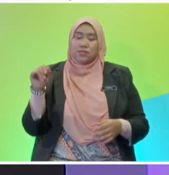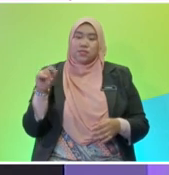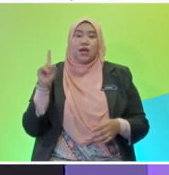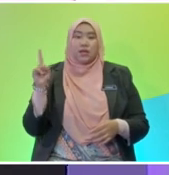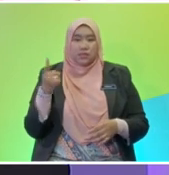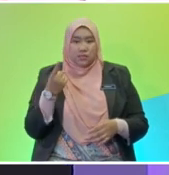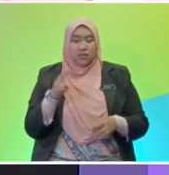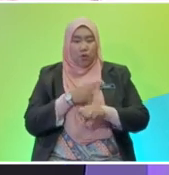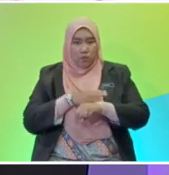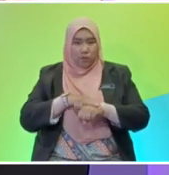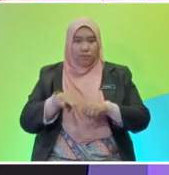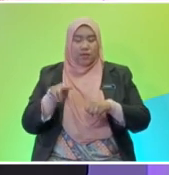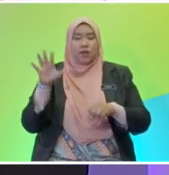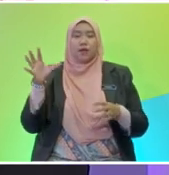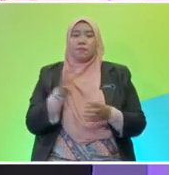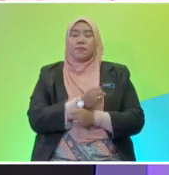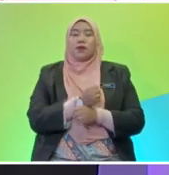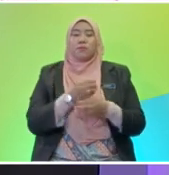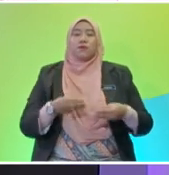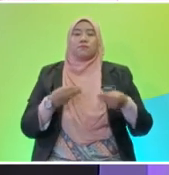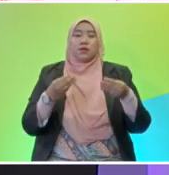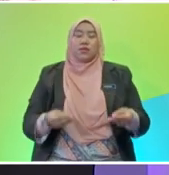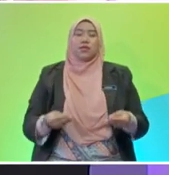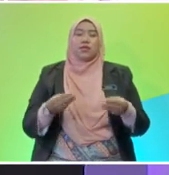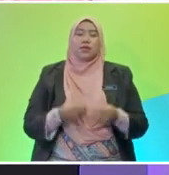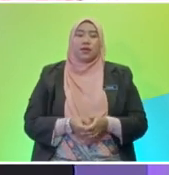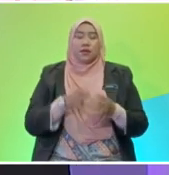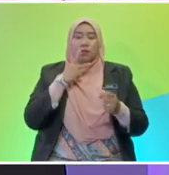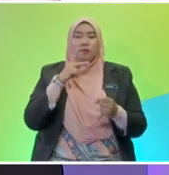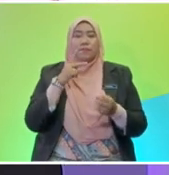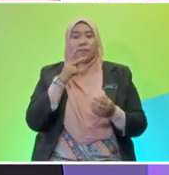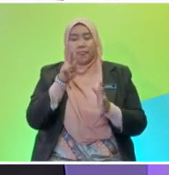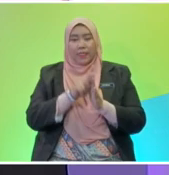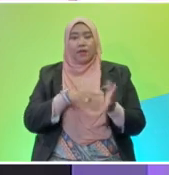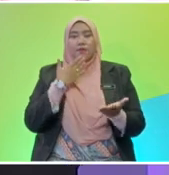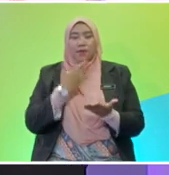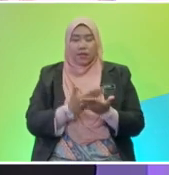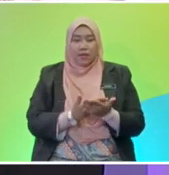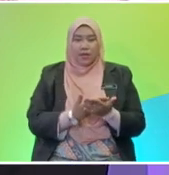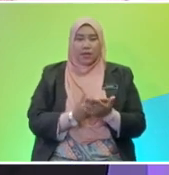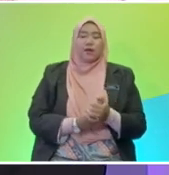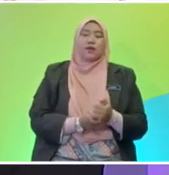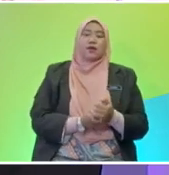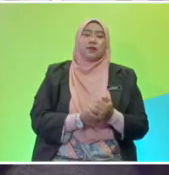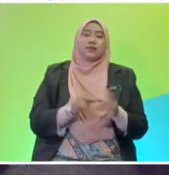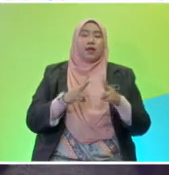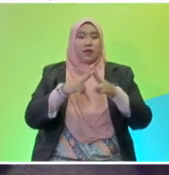memberi manfaat mendatangkan faedah kepada kita memang sangat-sangat dituntut untuk dilakukan